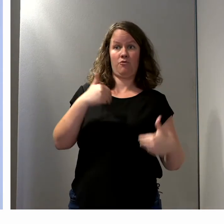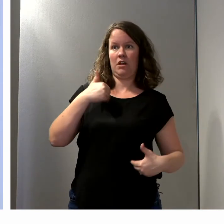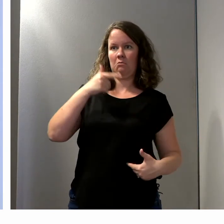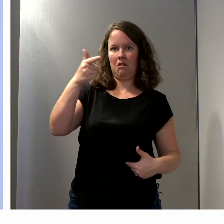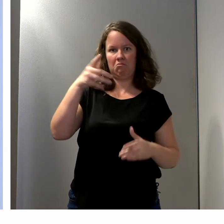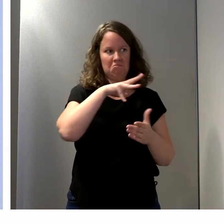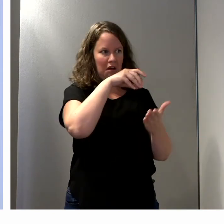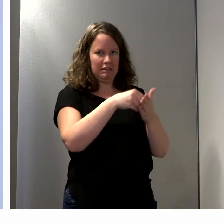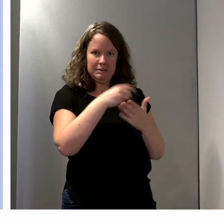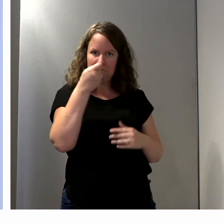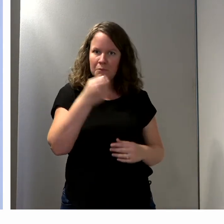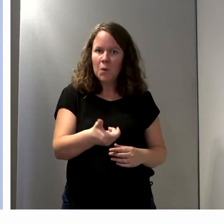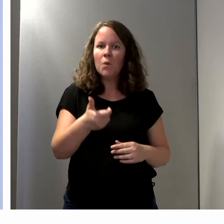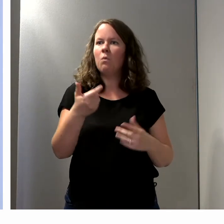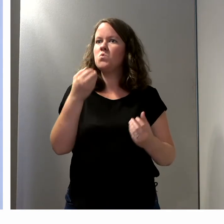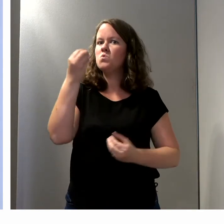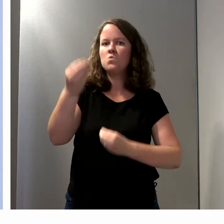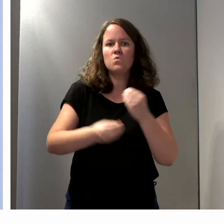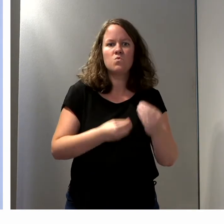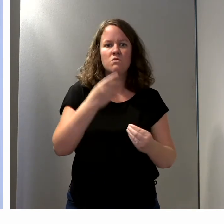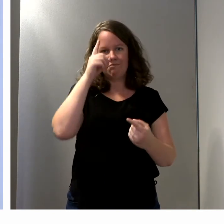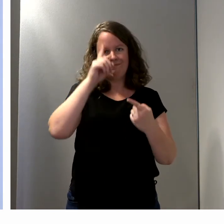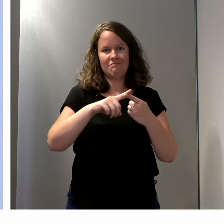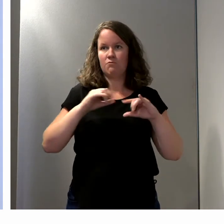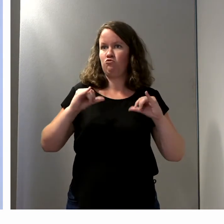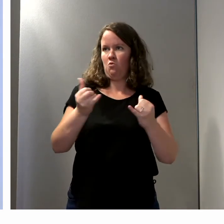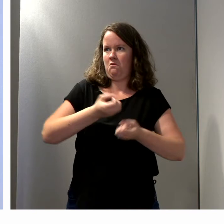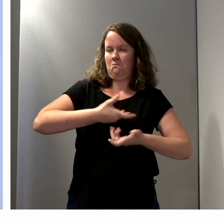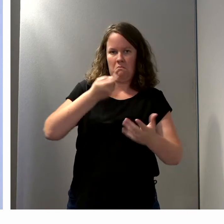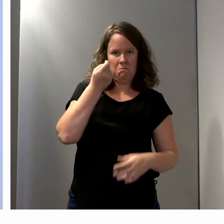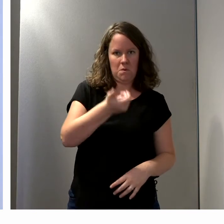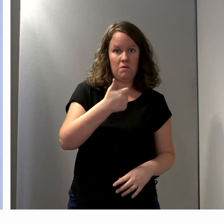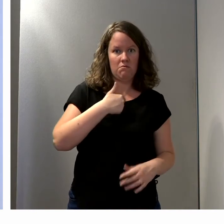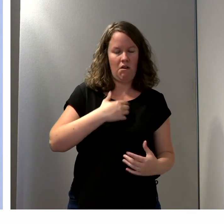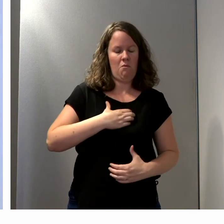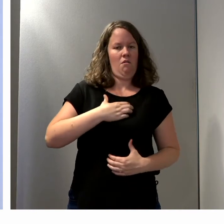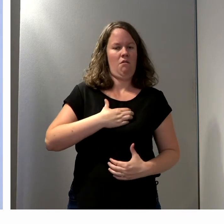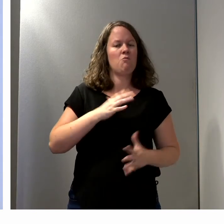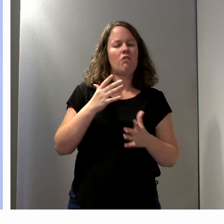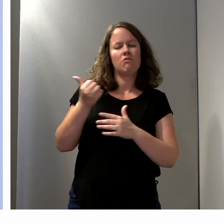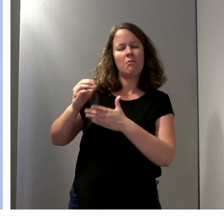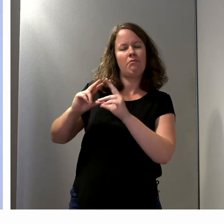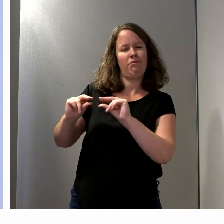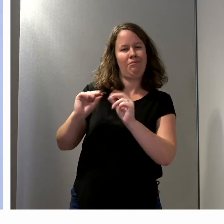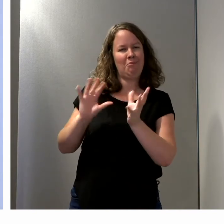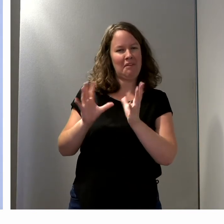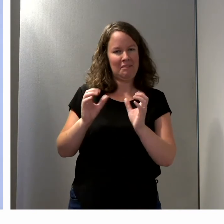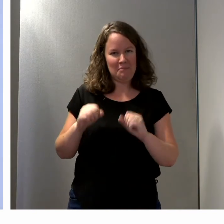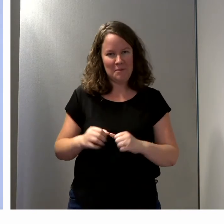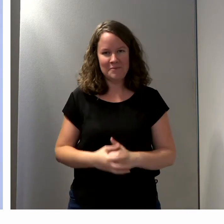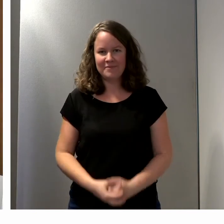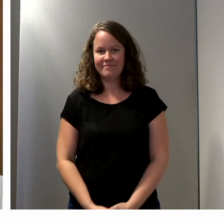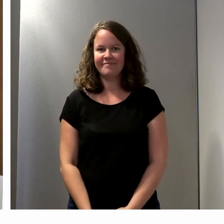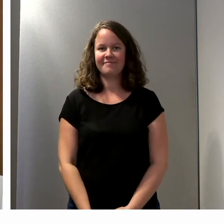et sur lesquels ils se sont exprimés autour des jeux? J'étais assez frappé moi personnellement, mais je peux peut-être vous en laisser toucher deux mots, peut-être, si vous voulez